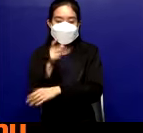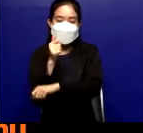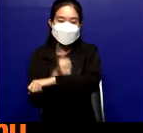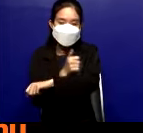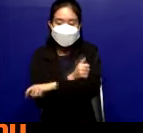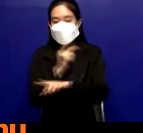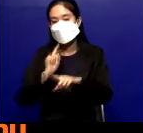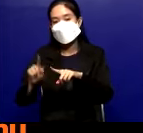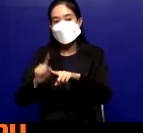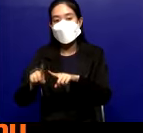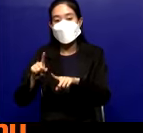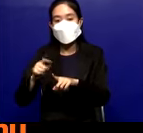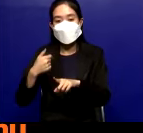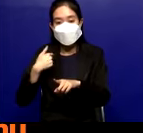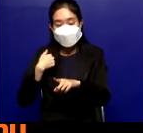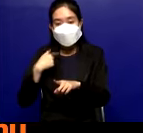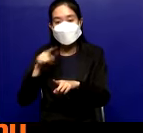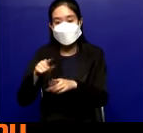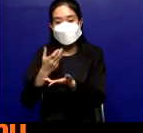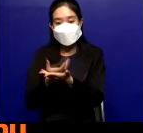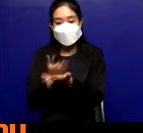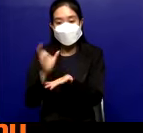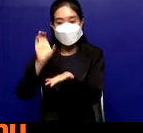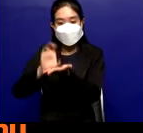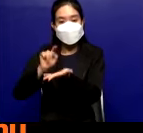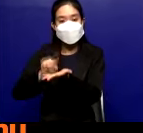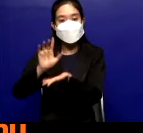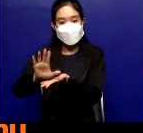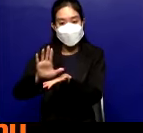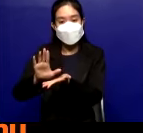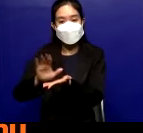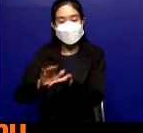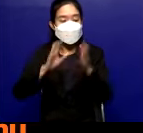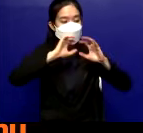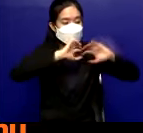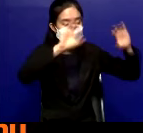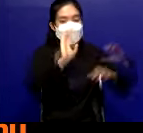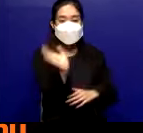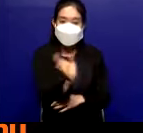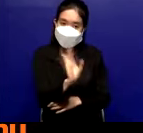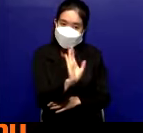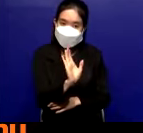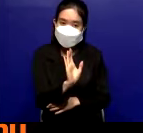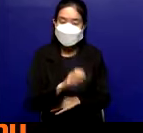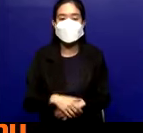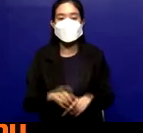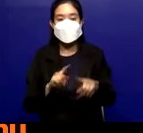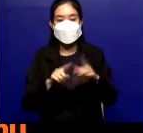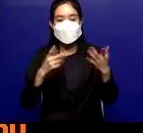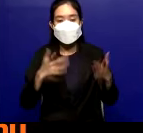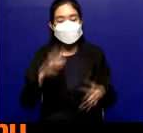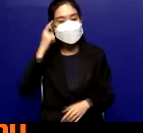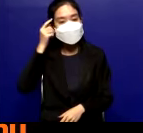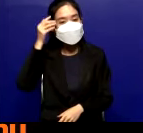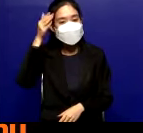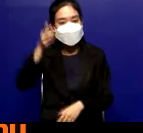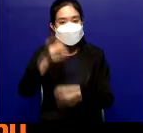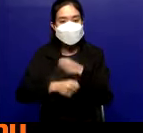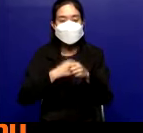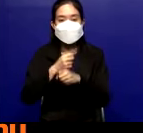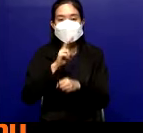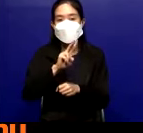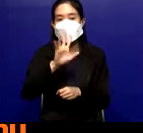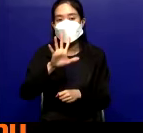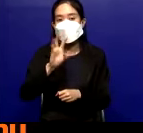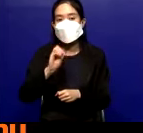ดเดียวนะคะยังจะเหนียวหนี้ไม่ยอมจ่ายเงินคืนเข้ากองทุนอีกรวมกับที่หักลดงบในปี65แล้วเนี่ยปาไปเกือบแสน